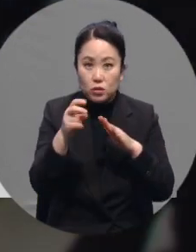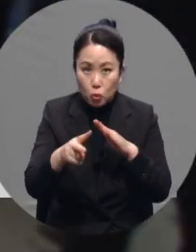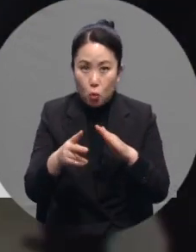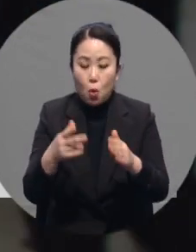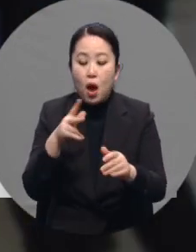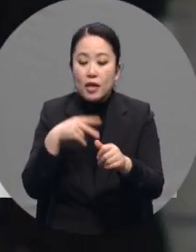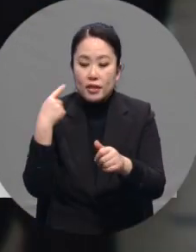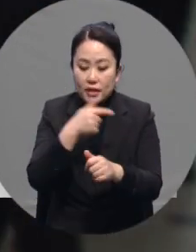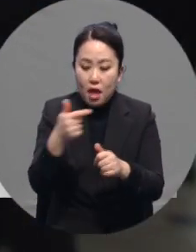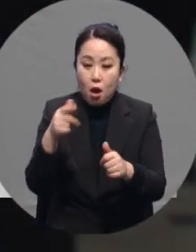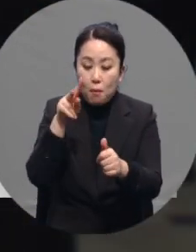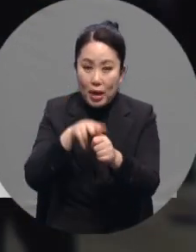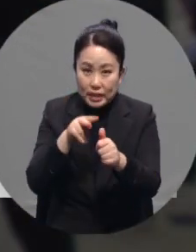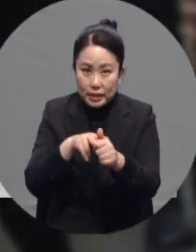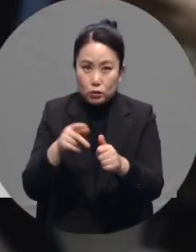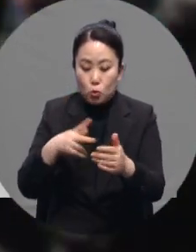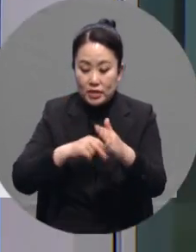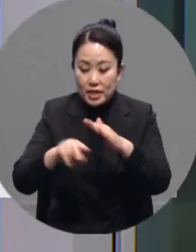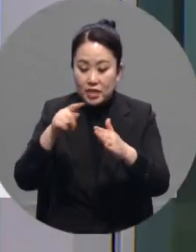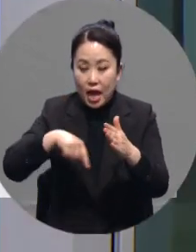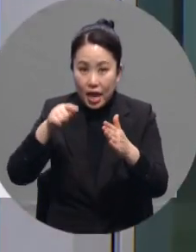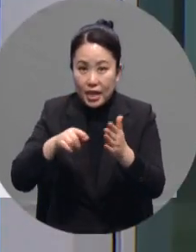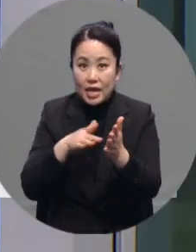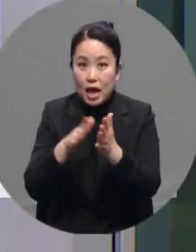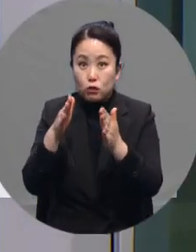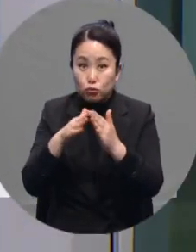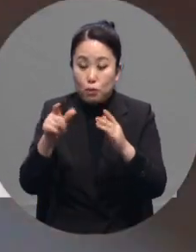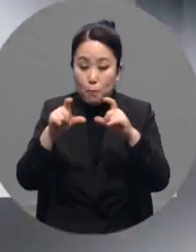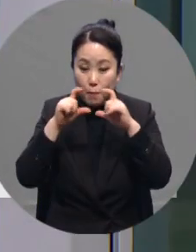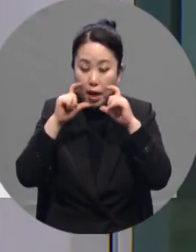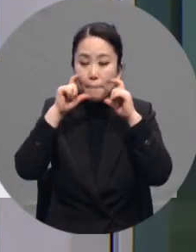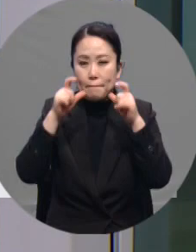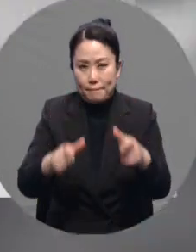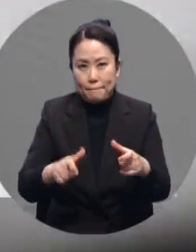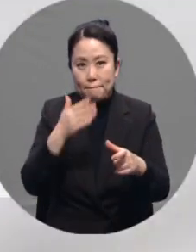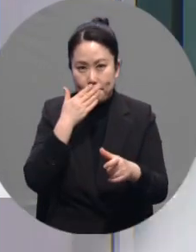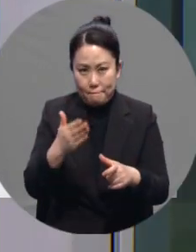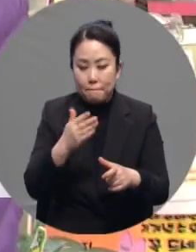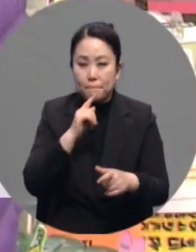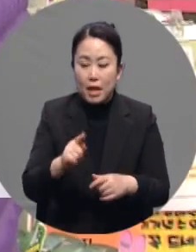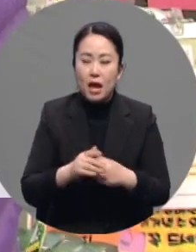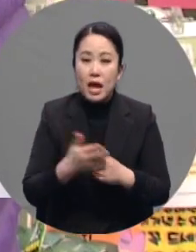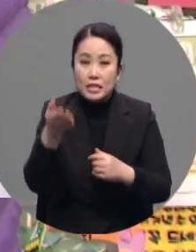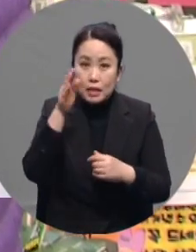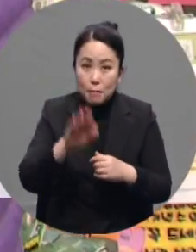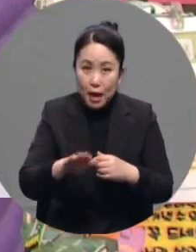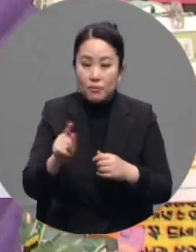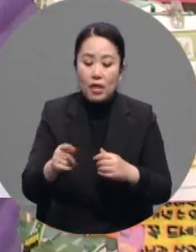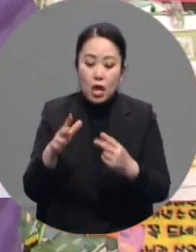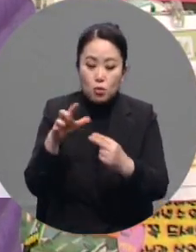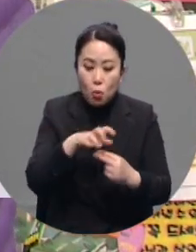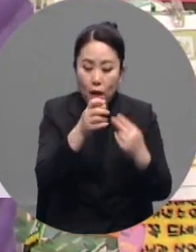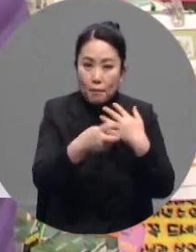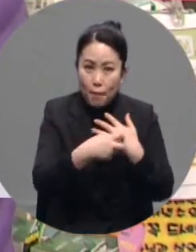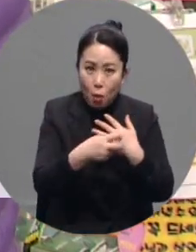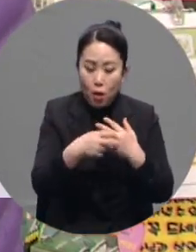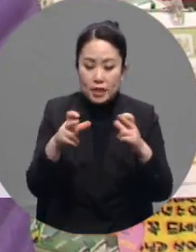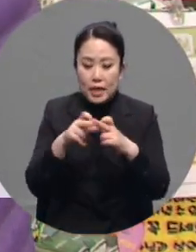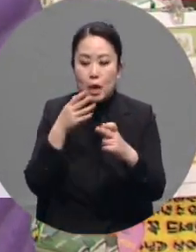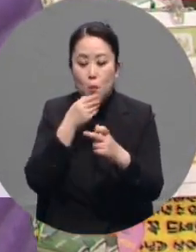개방형 약국에 대해 마스크 착용 의무를 해제한다고 밝혔습니다. 다만 입소형 요양병원이나